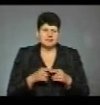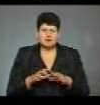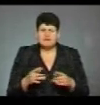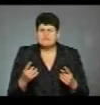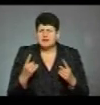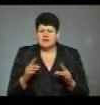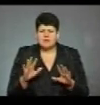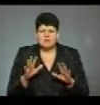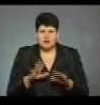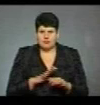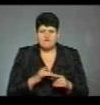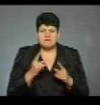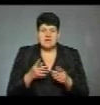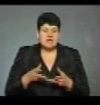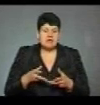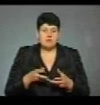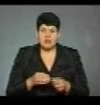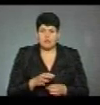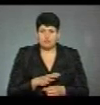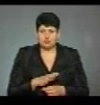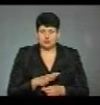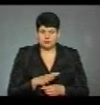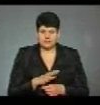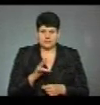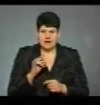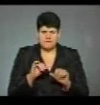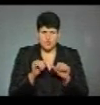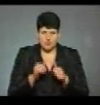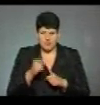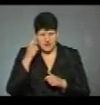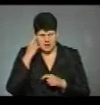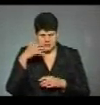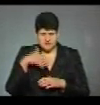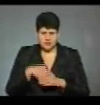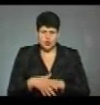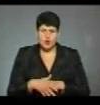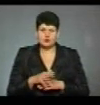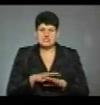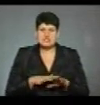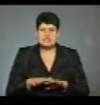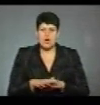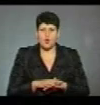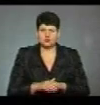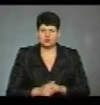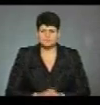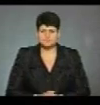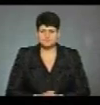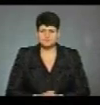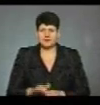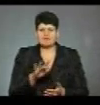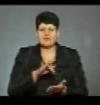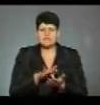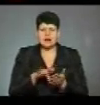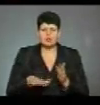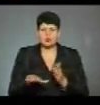була. Дуже великий вплив вона мала на формування свідомості народу. Від центральної